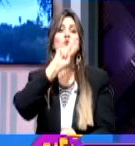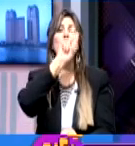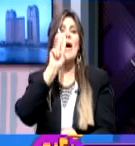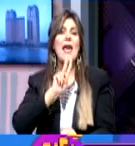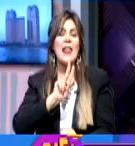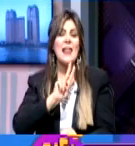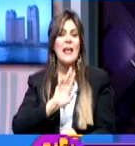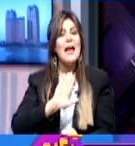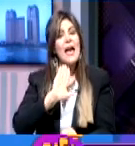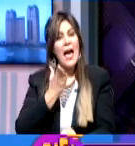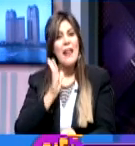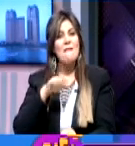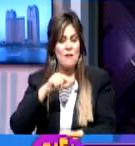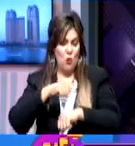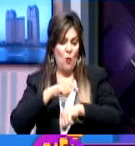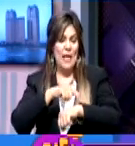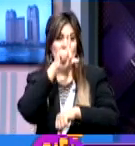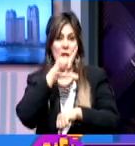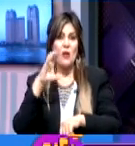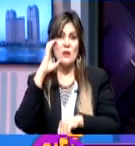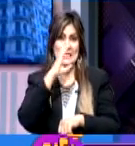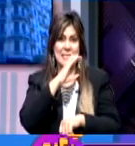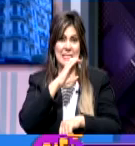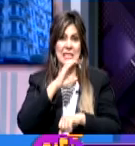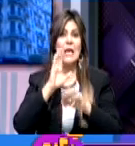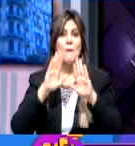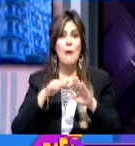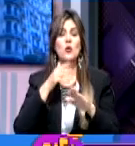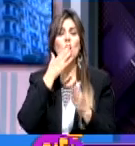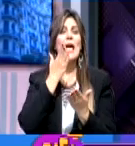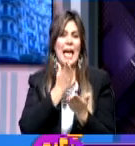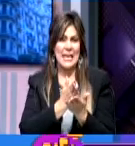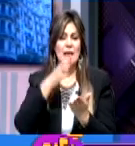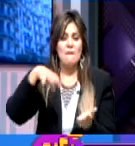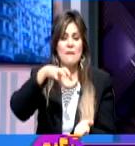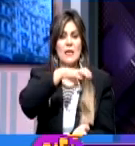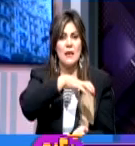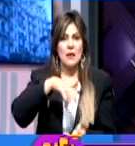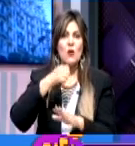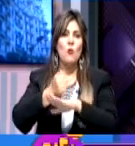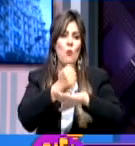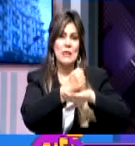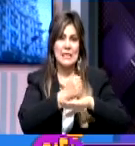بذوي الاعاقه من فخامه الرئيس، يعني طبعا في اهتمام من حيث الوثائق